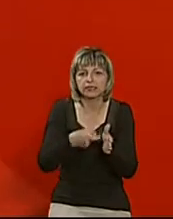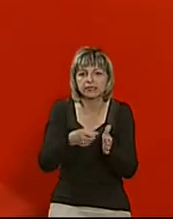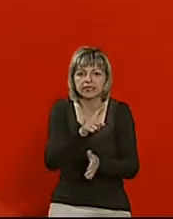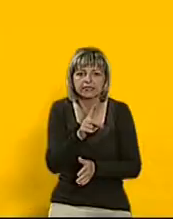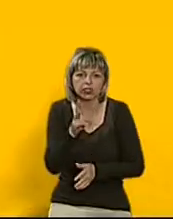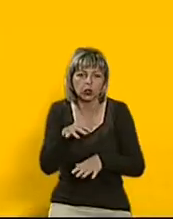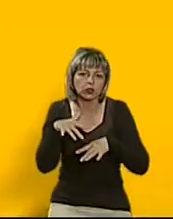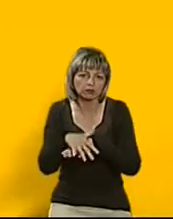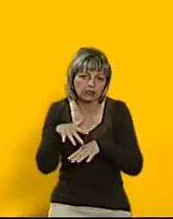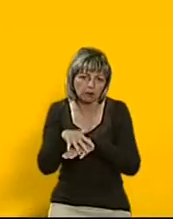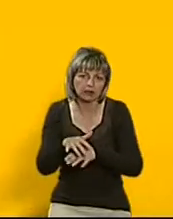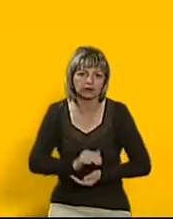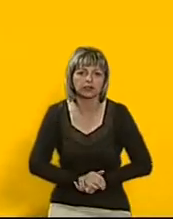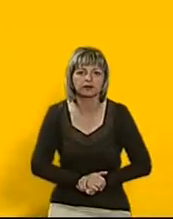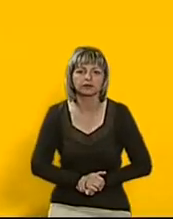математики.